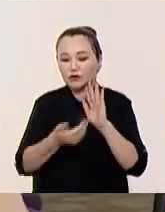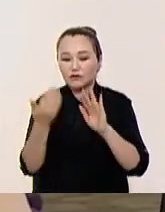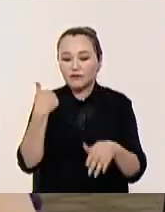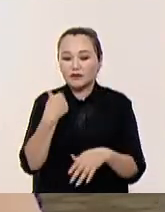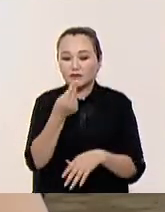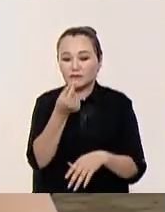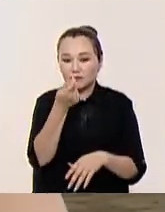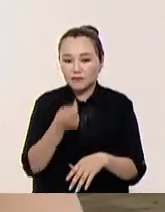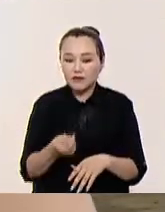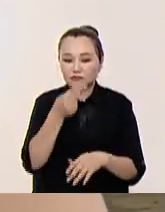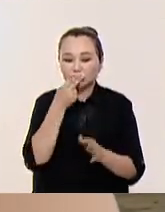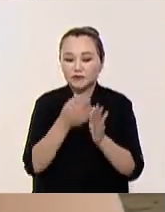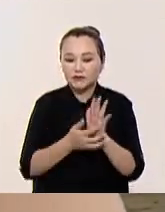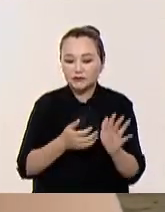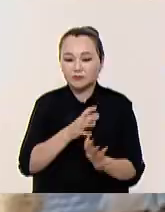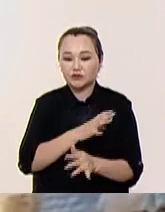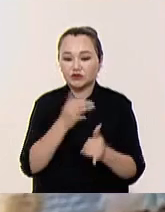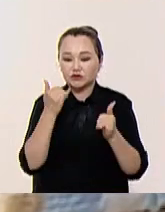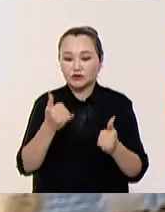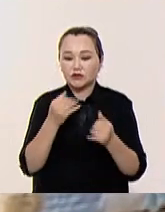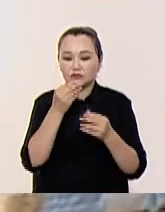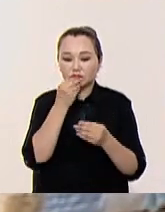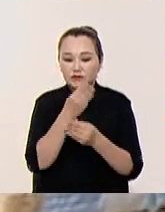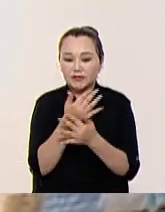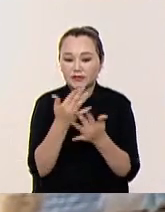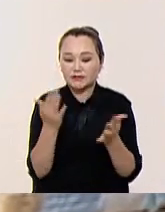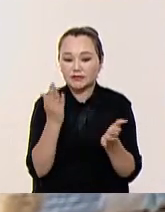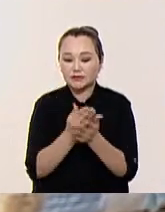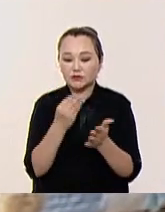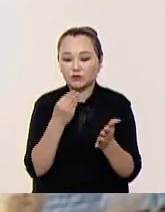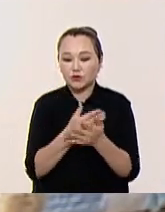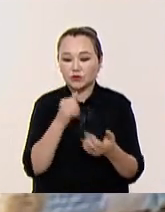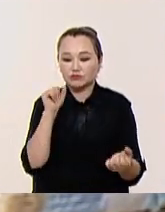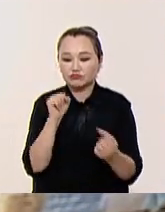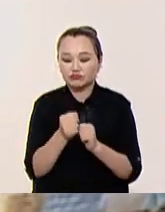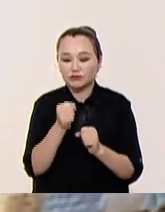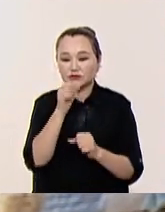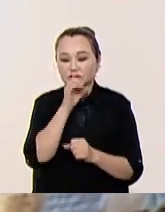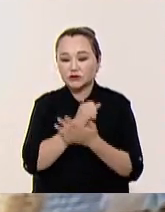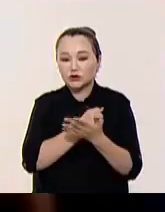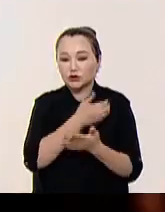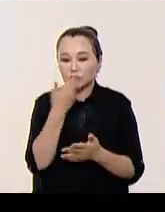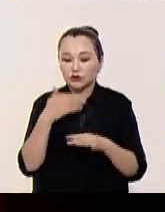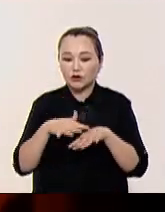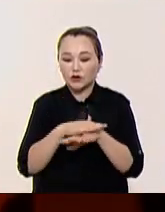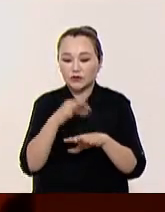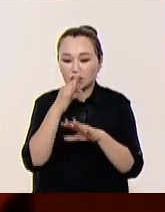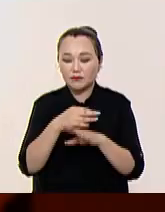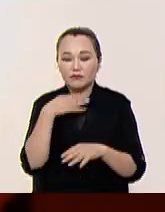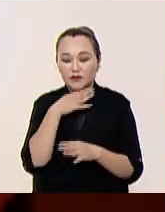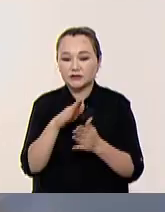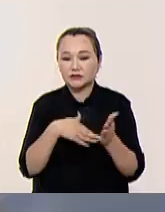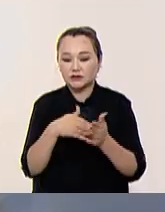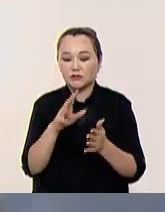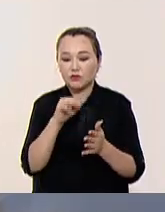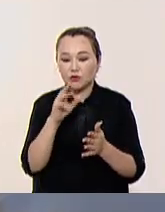az, azıqtülükte tapşı bolsa, kazır tavar türler köp. Bırak kımbatçılık kısıp tırganı jasırmaydı jırt. Bugün de yet may, on men